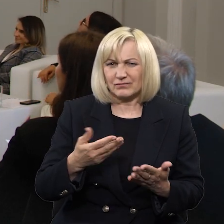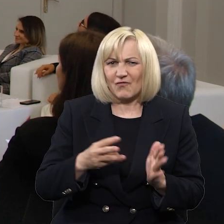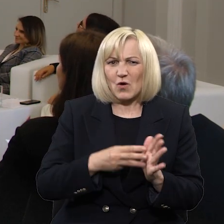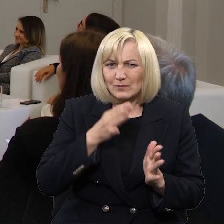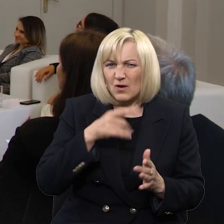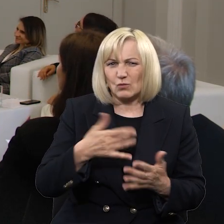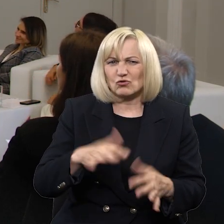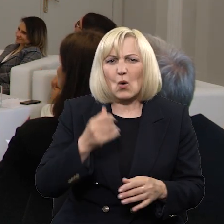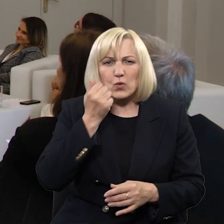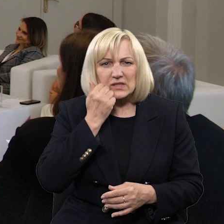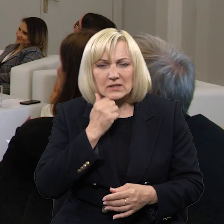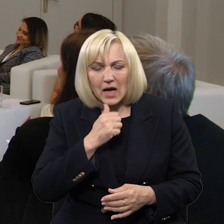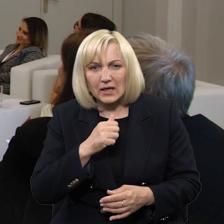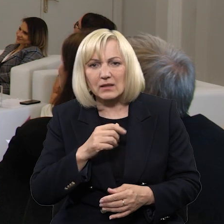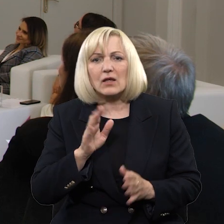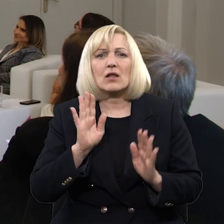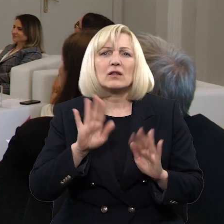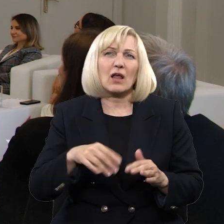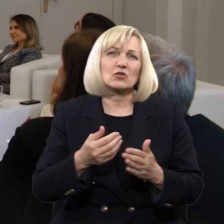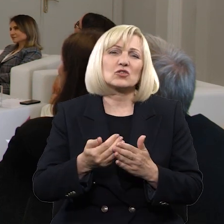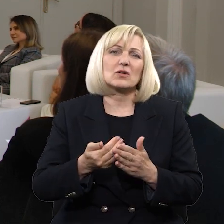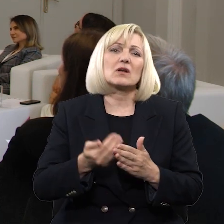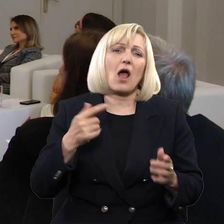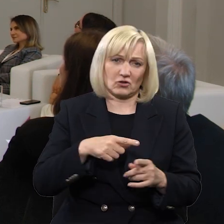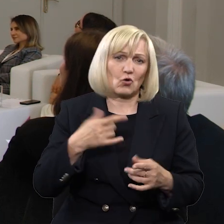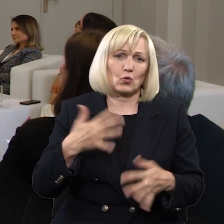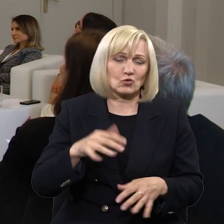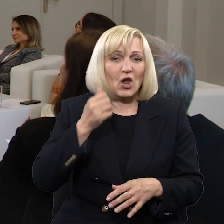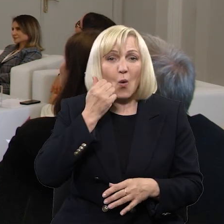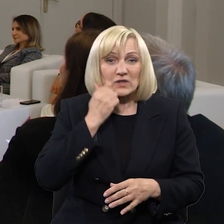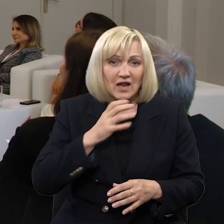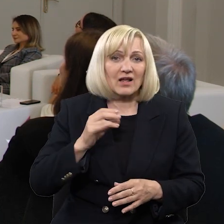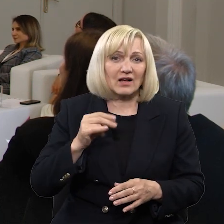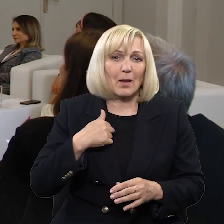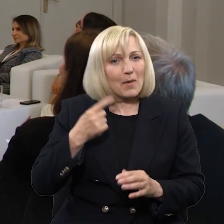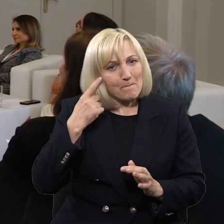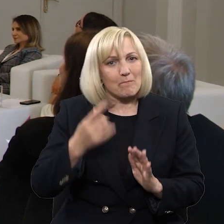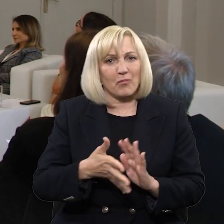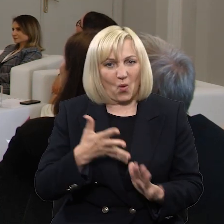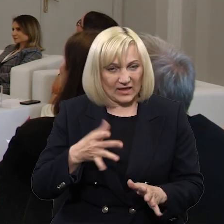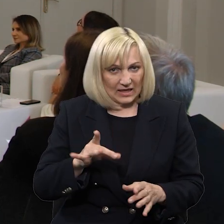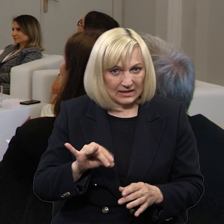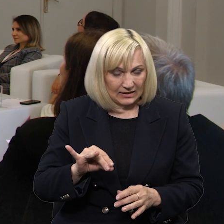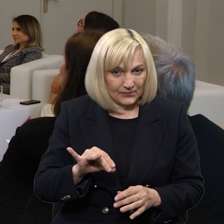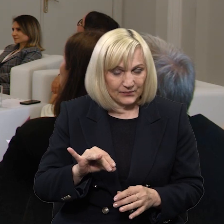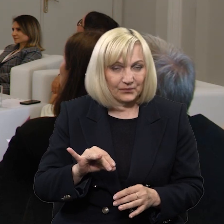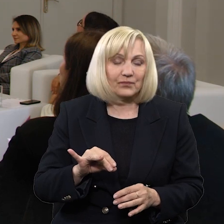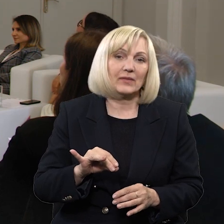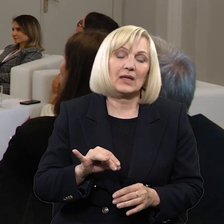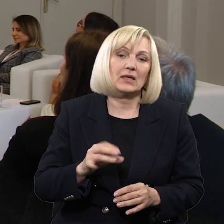безнадежно устаревшим наверное устарел он даже чуть раньше чем мы окончательно это поняли